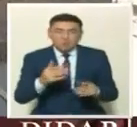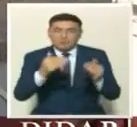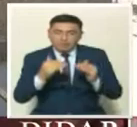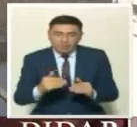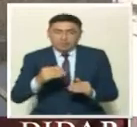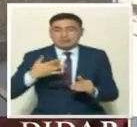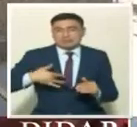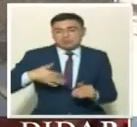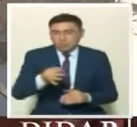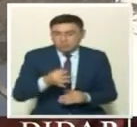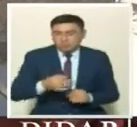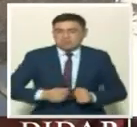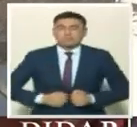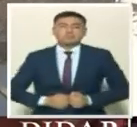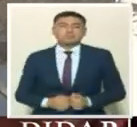области.